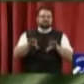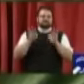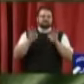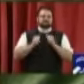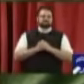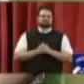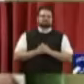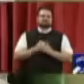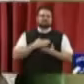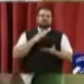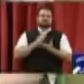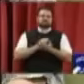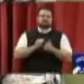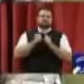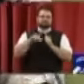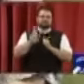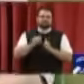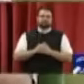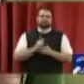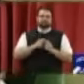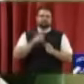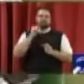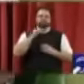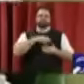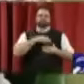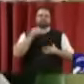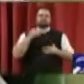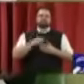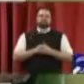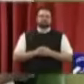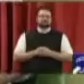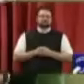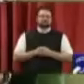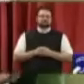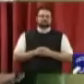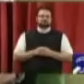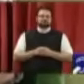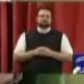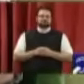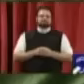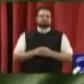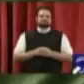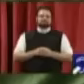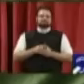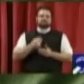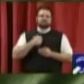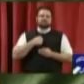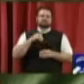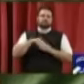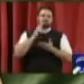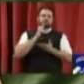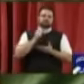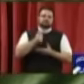Măi, am dreptate sau nu, cu vorbele de duc, mă zvânt puțin. Da, eu într-adevăr am scris o carte.